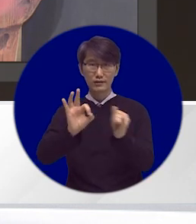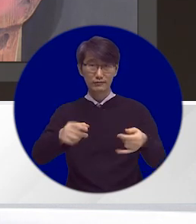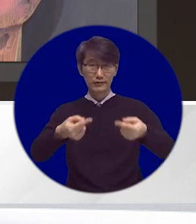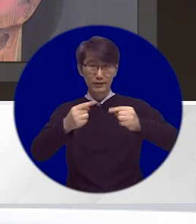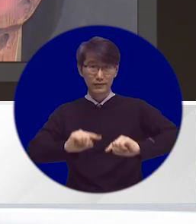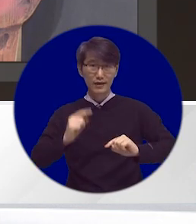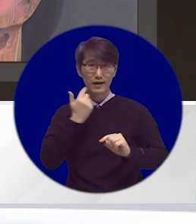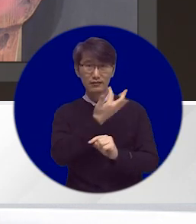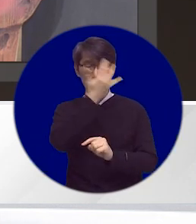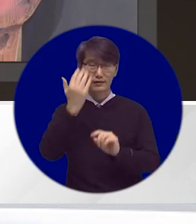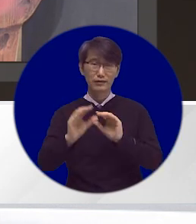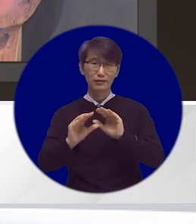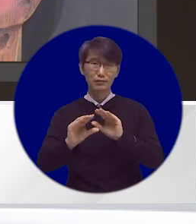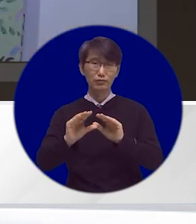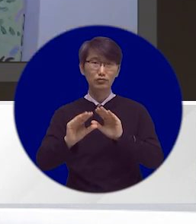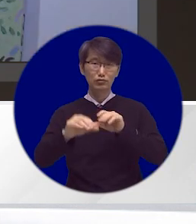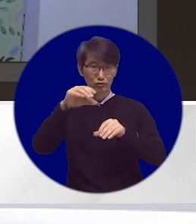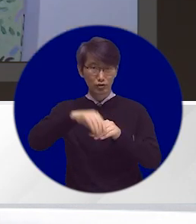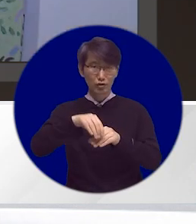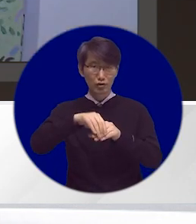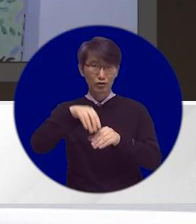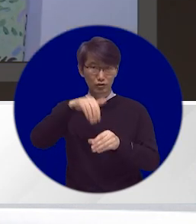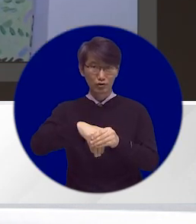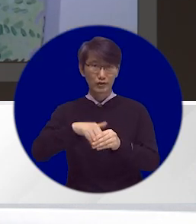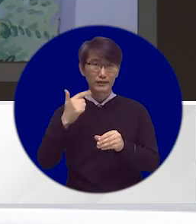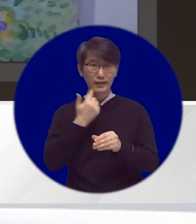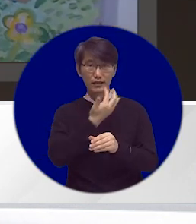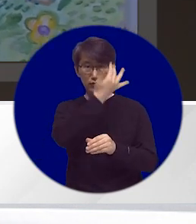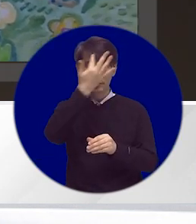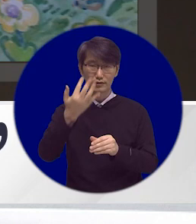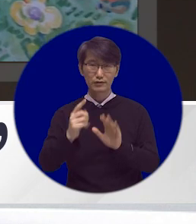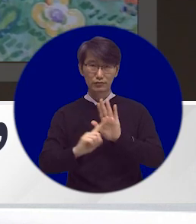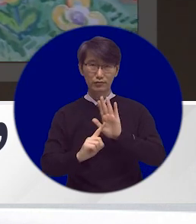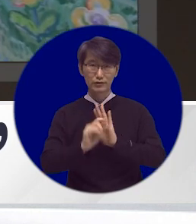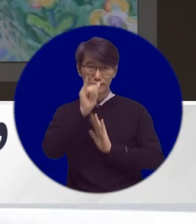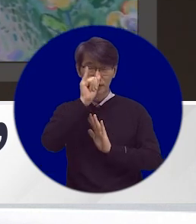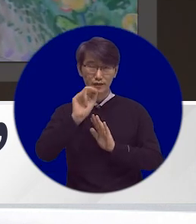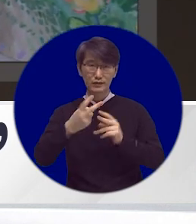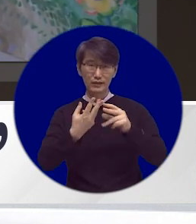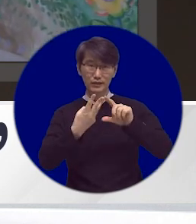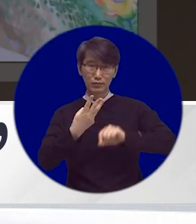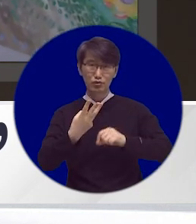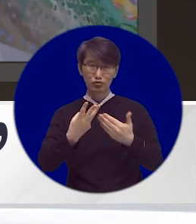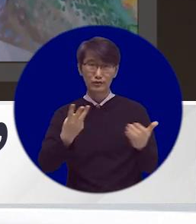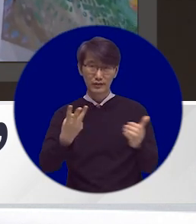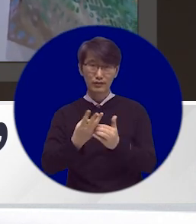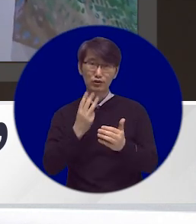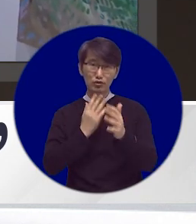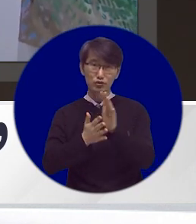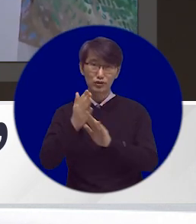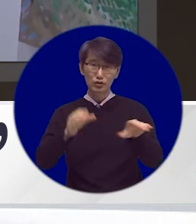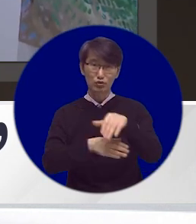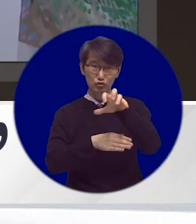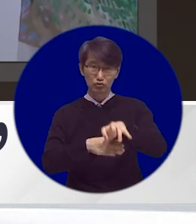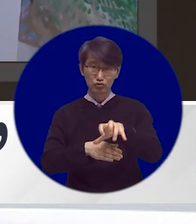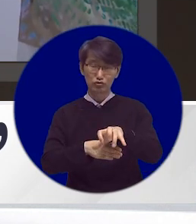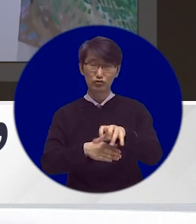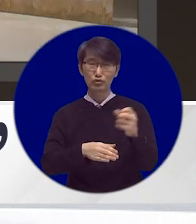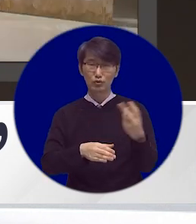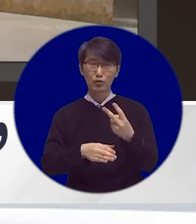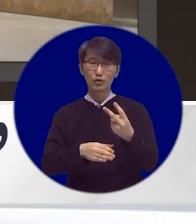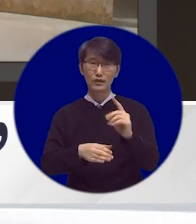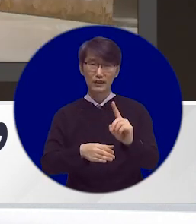참여해 아름다운 선거를 소재로 다양한 예술 작품을 전시하는데요. 오는 3월 9일까지 서울시 종로구의 갤러리